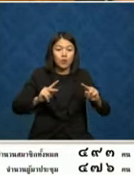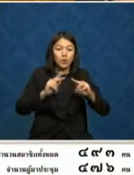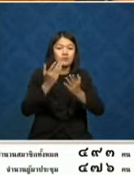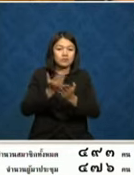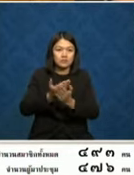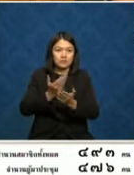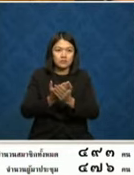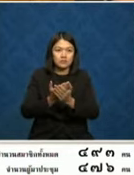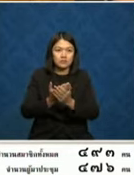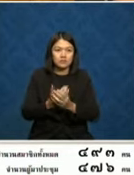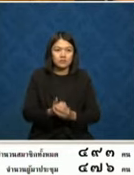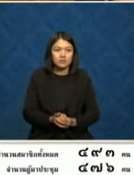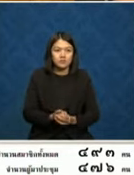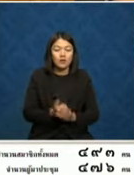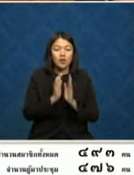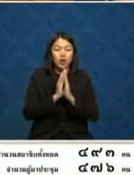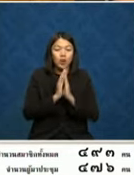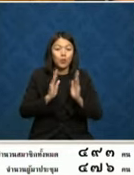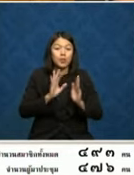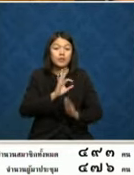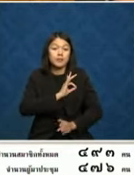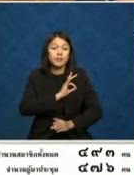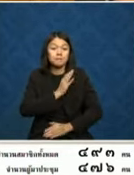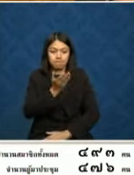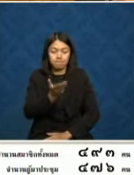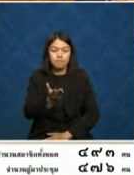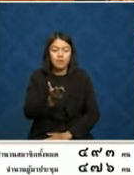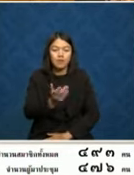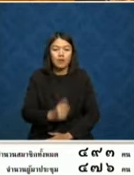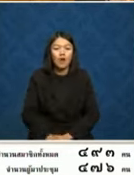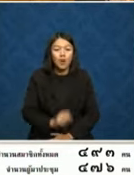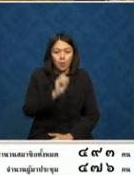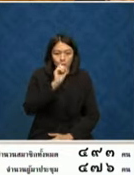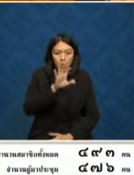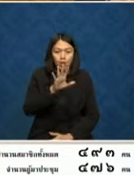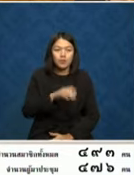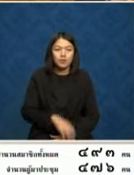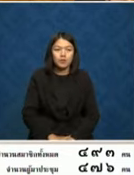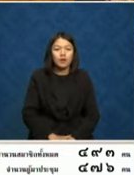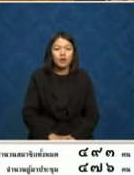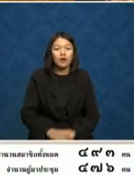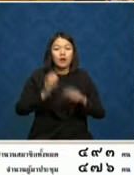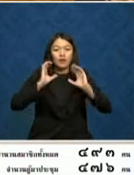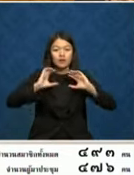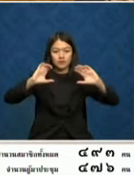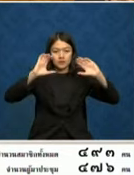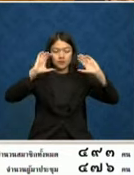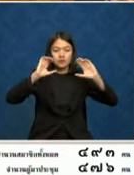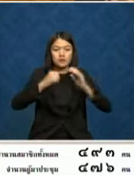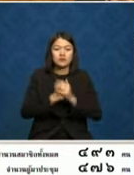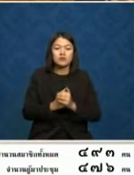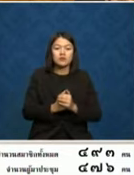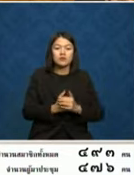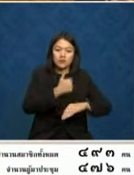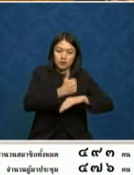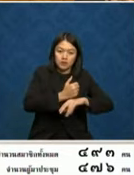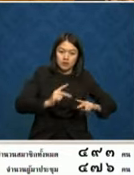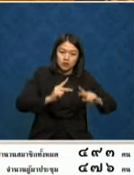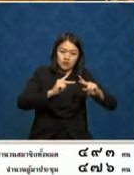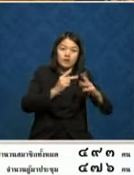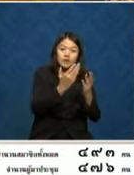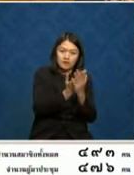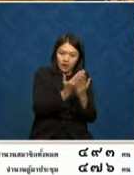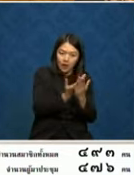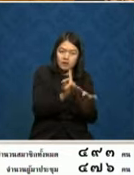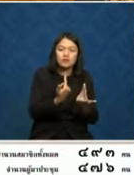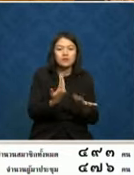ก็ต้องกราบขอบคุณท่านสมาชิกนะครับแล้วก็ยืนยันกับท่านนะครับว่ารัฐบาลไม่ว่าจะเป็นท่านรัฐมนตรีว่าการกระทรวง